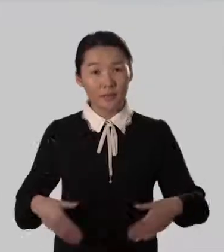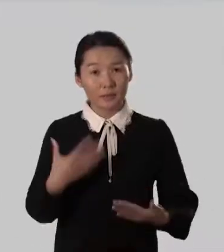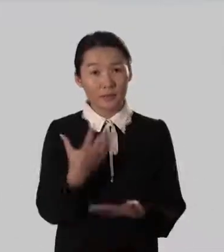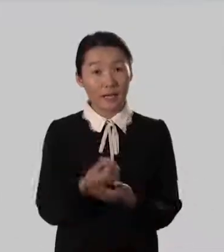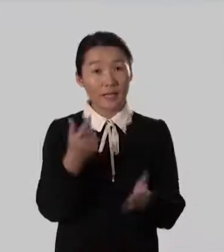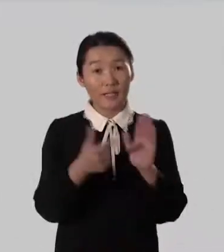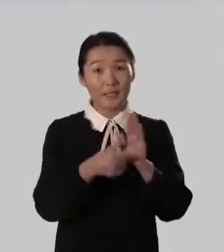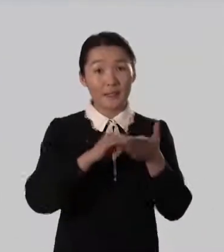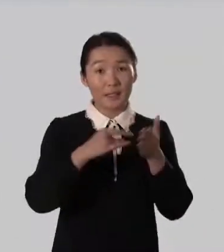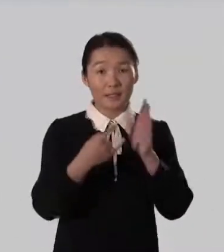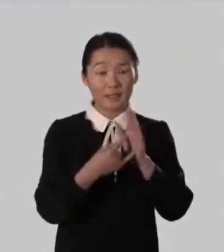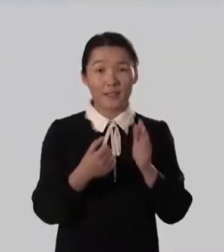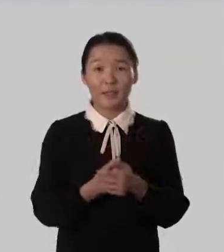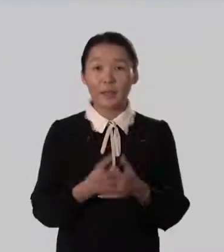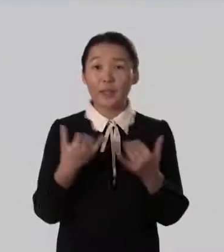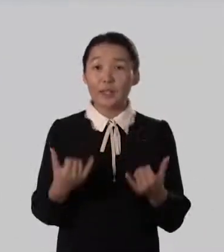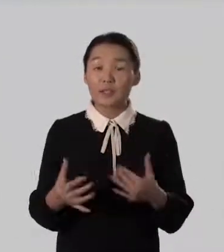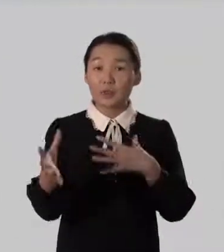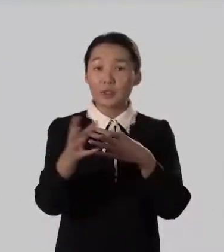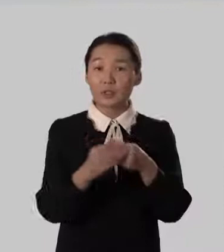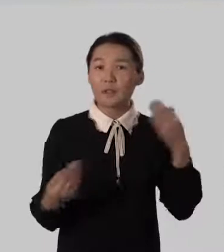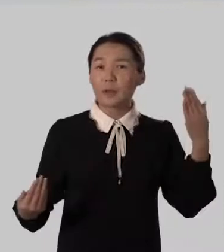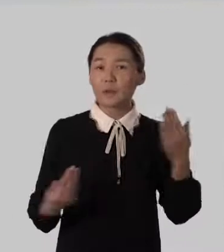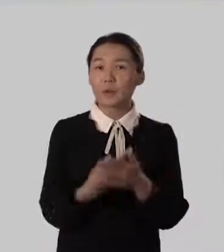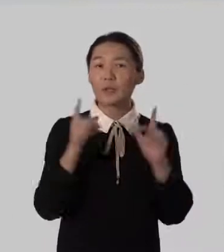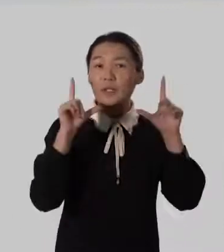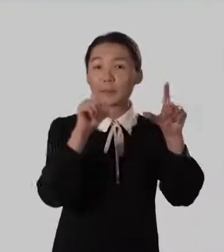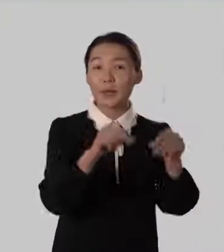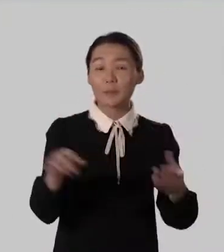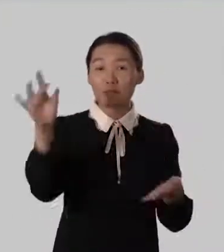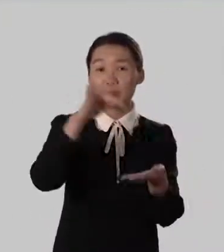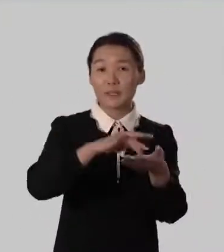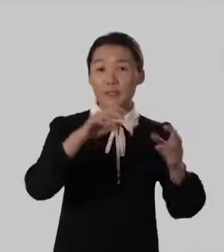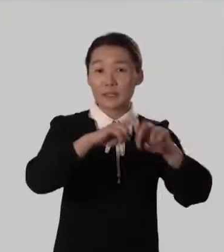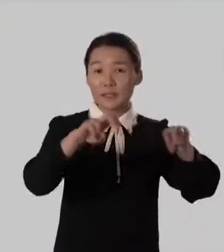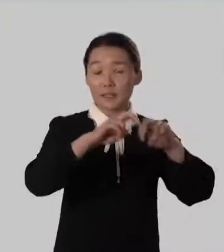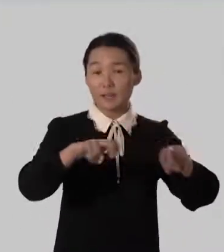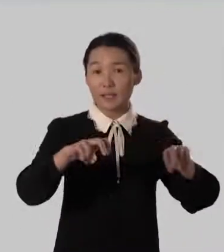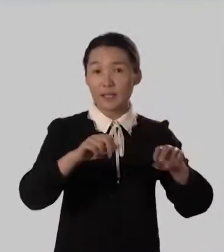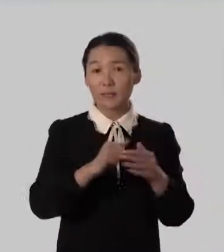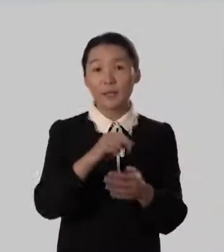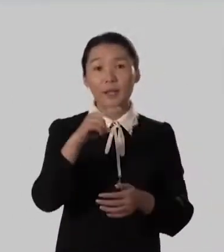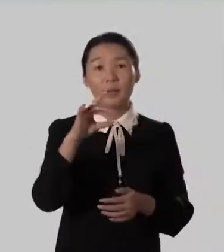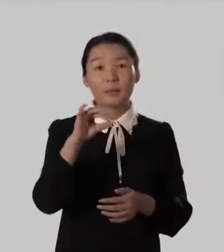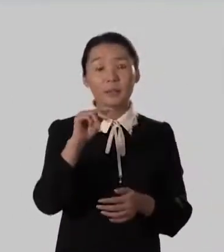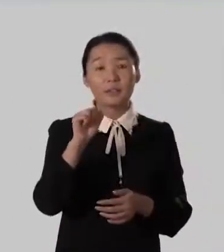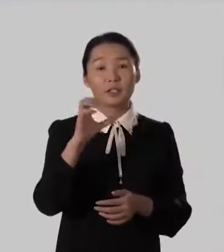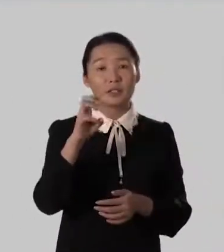здравствуйте дорогие семиклассники сегодня мы с вами вновь отправимся в центр исследования